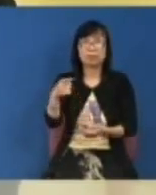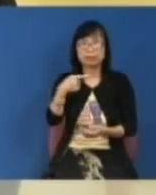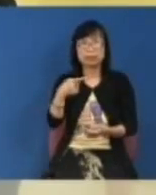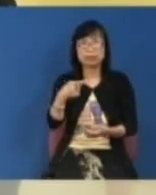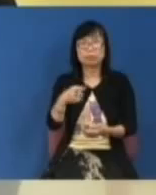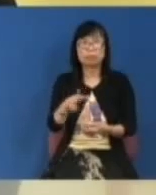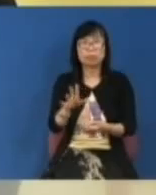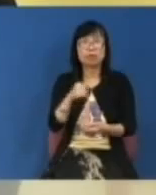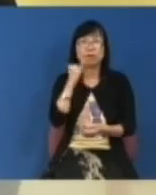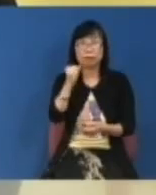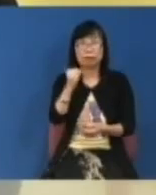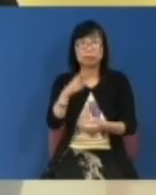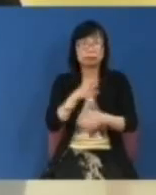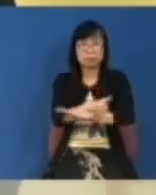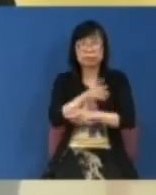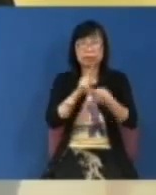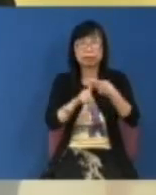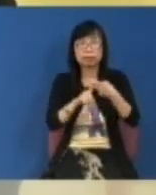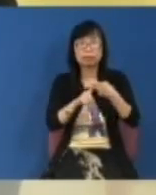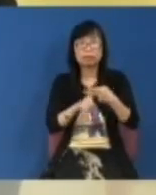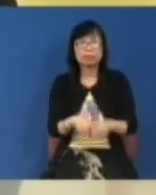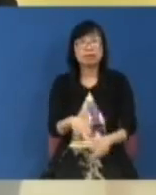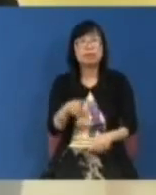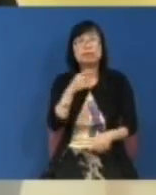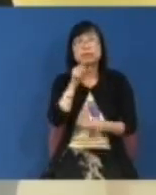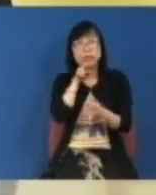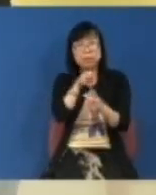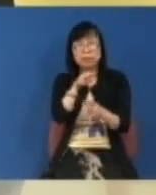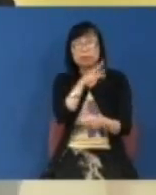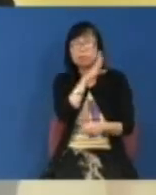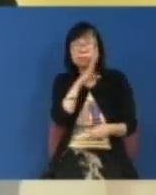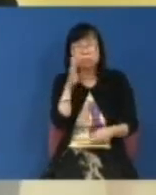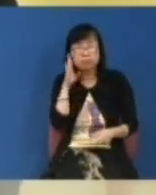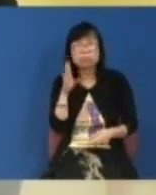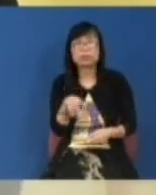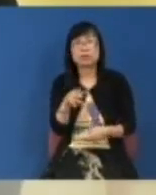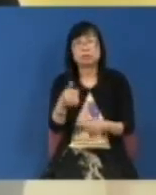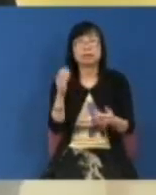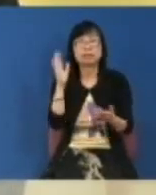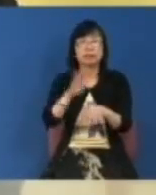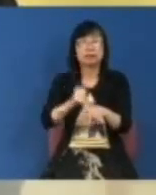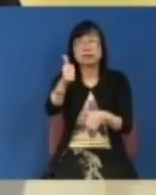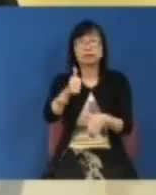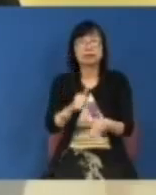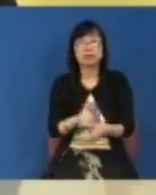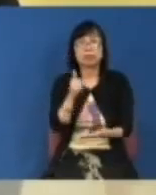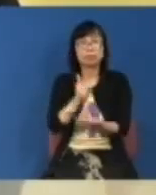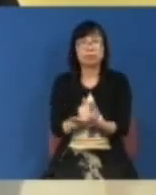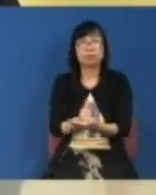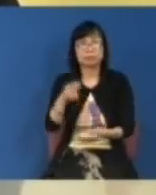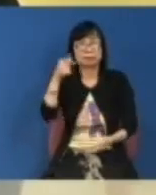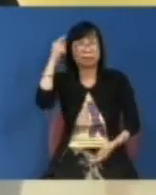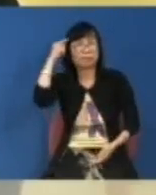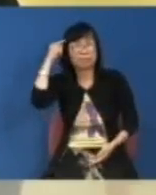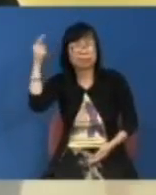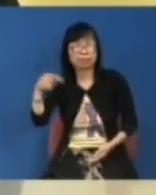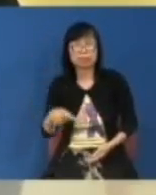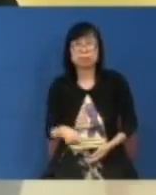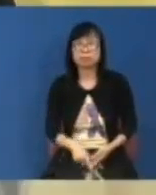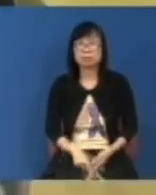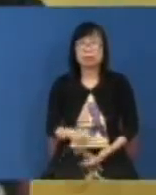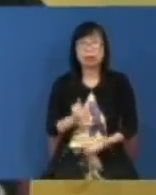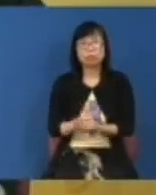工，領會你又贊成，咁你有乜洞察力咧？你個理性喺邊？坐喺度就叫理性啊？ 坐喺度